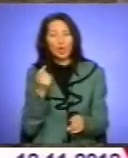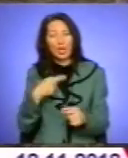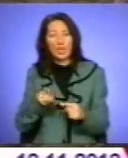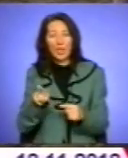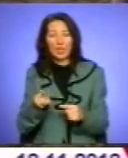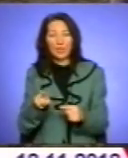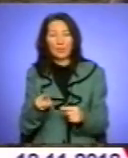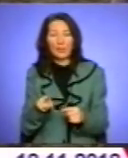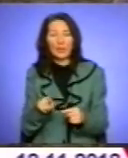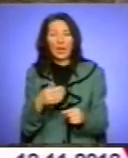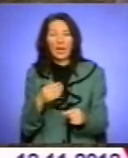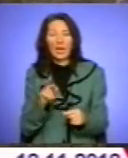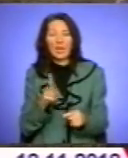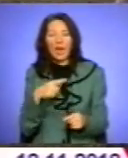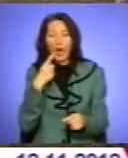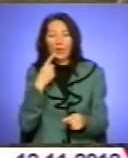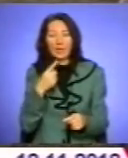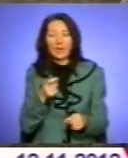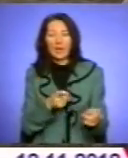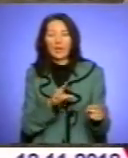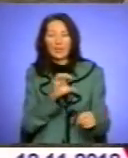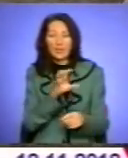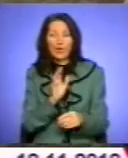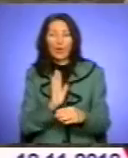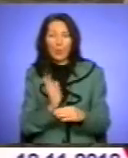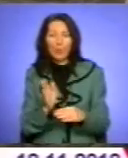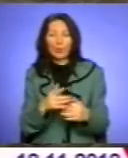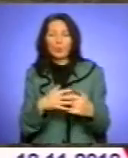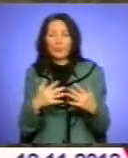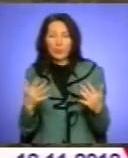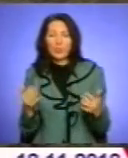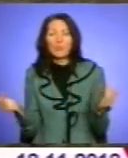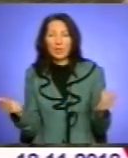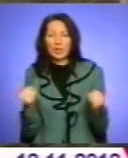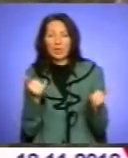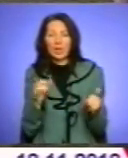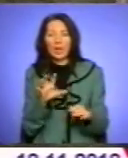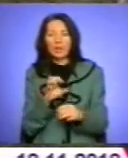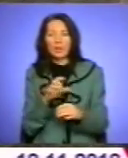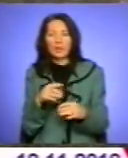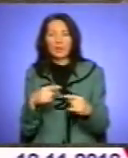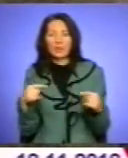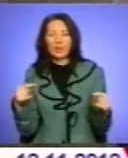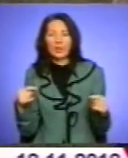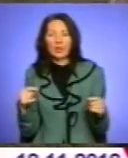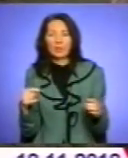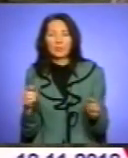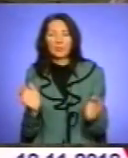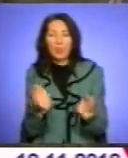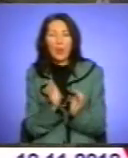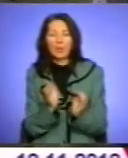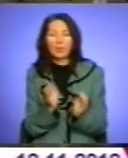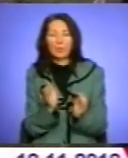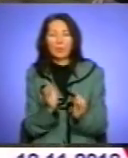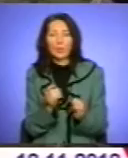інакше, як говорити. Звіра було більше, зараз звіра менше. Тут, наприклад, от тут у нас до того року